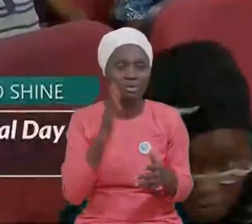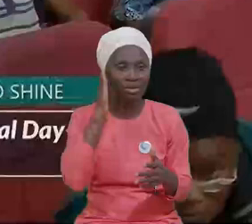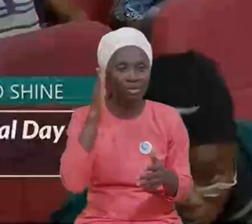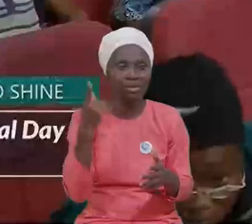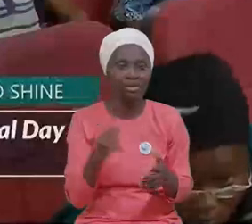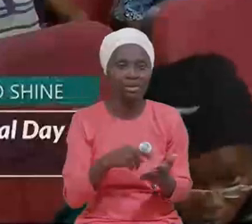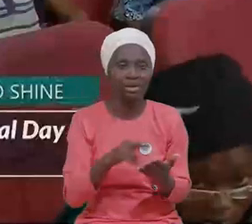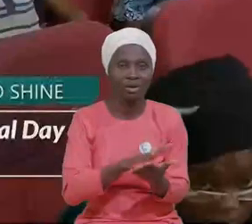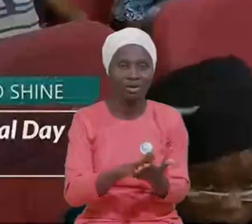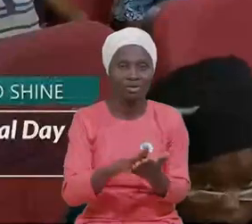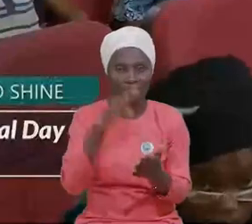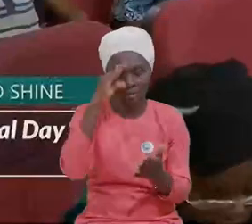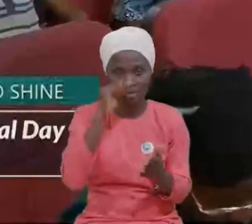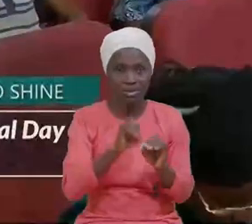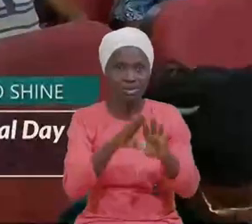Matthieu 13,